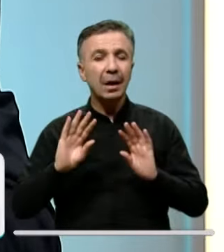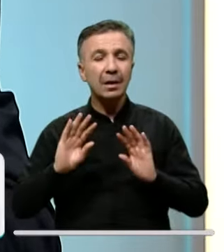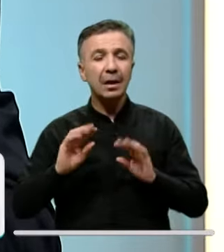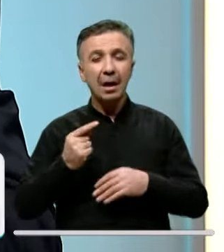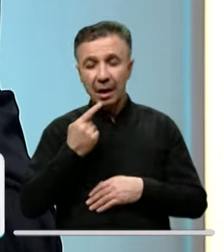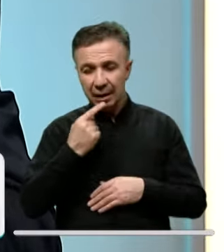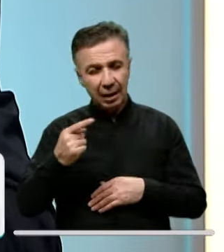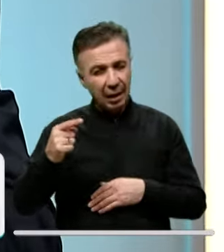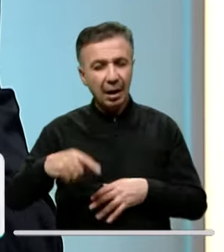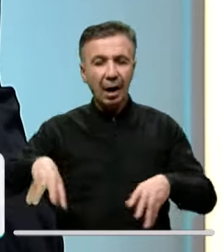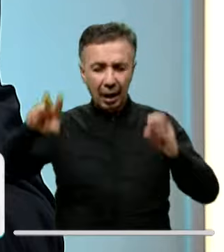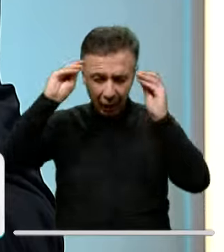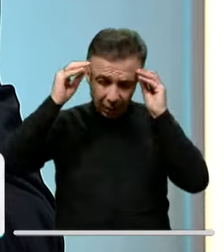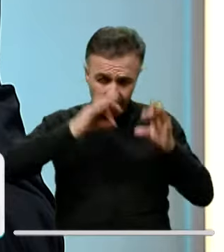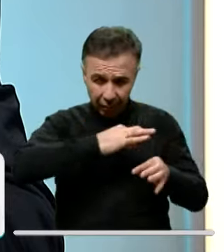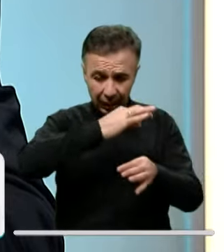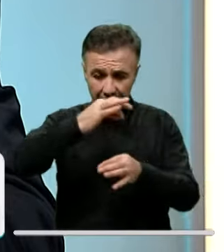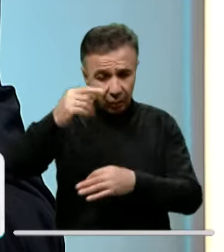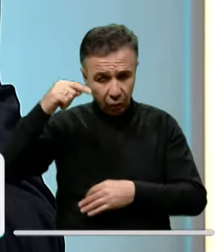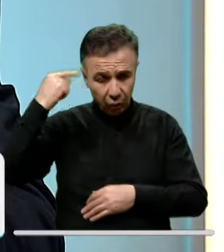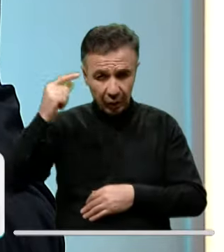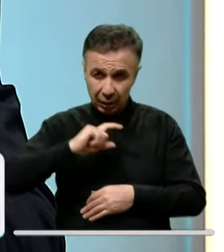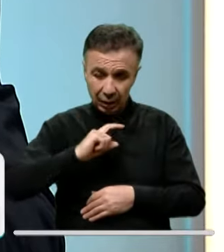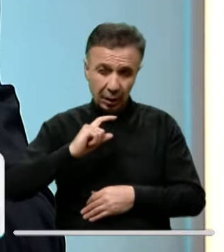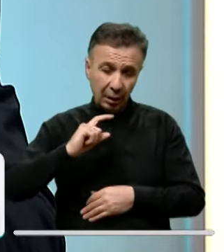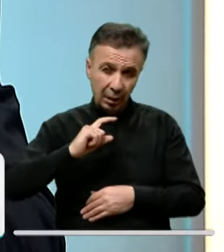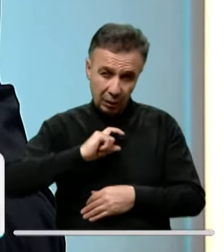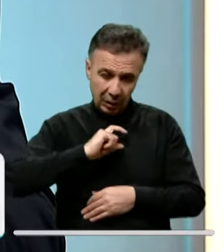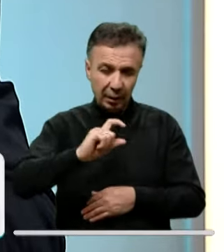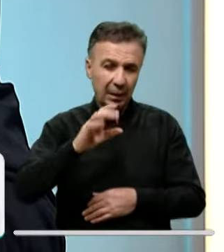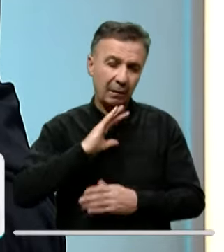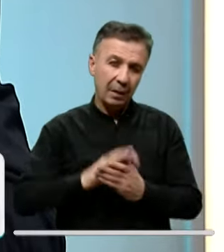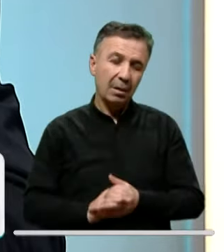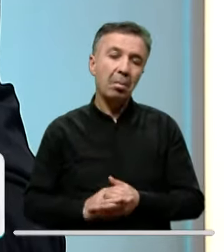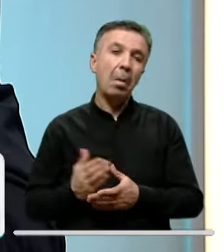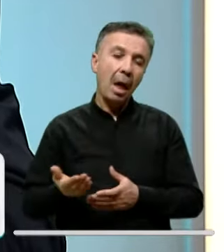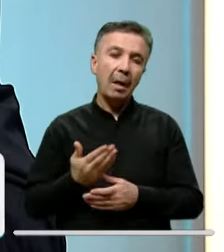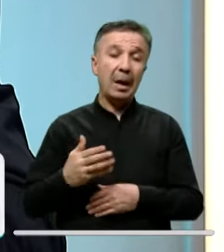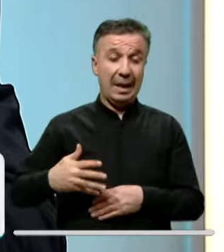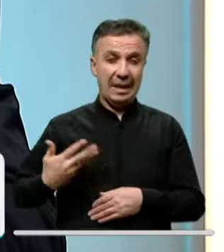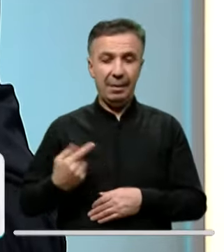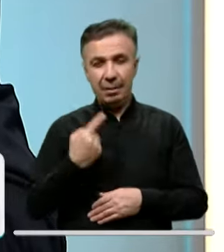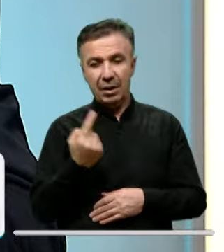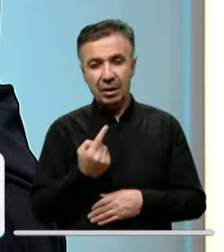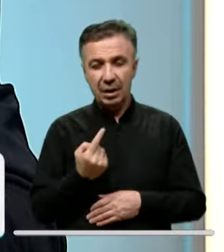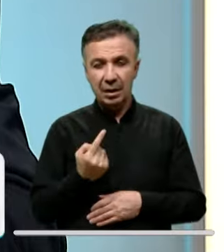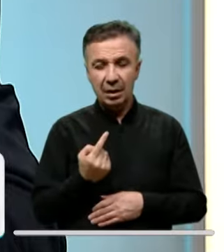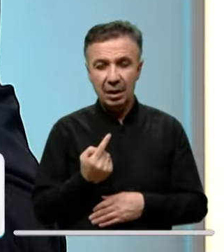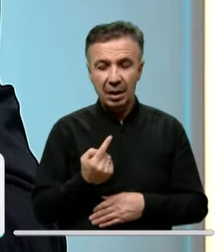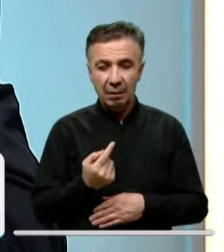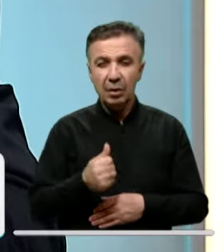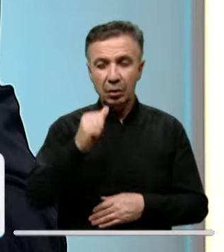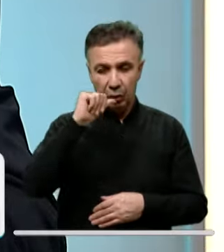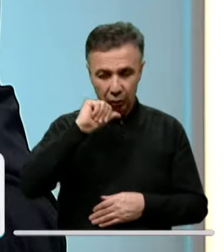görüşlerde var Eee veya bu şekilde e isteme bir şey yuttuğu için